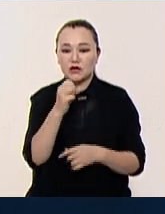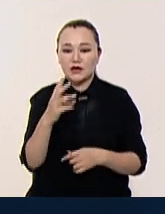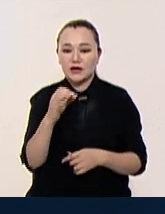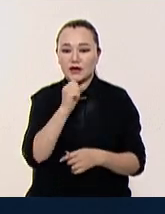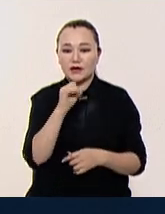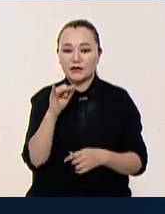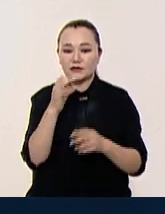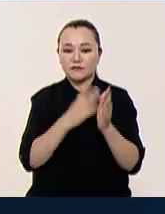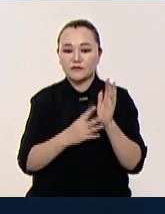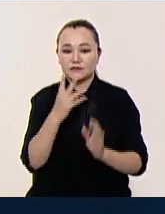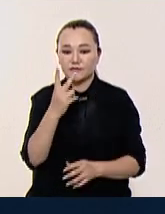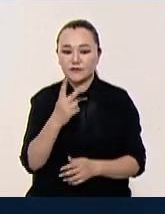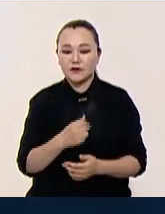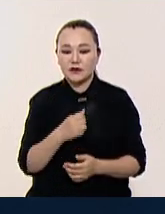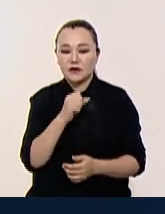АИ-92.